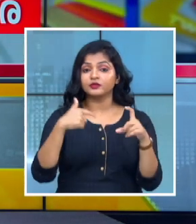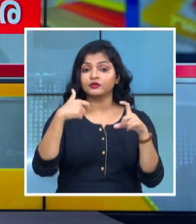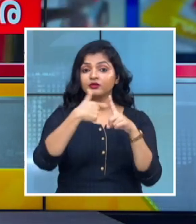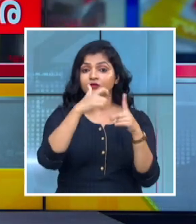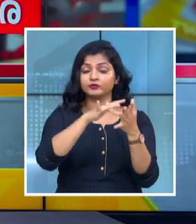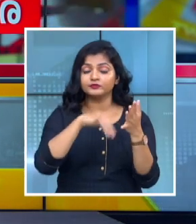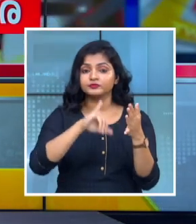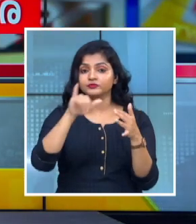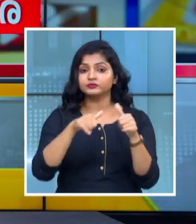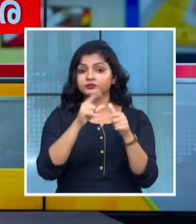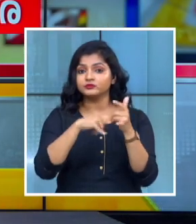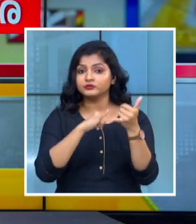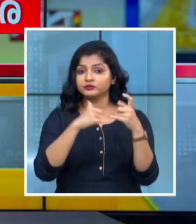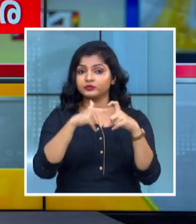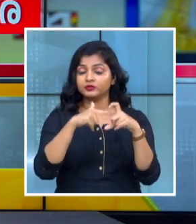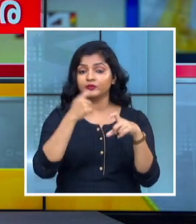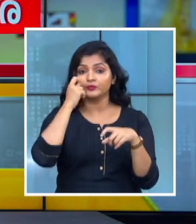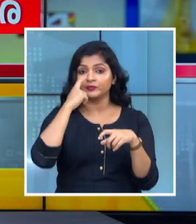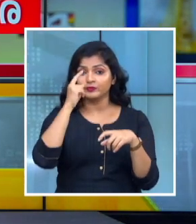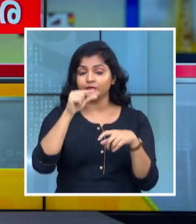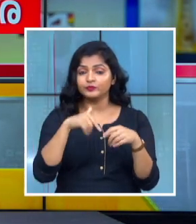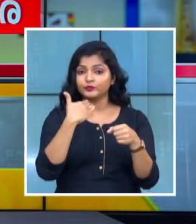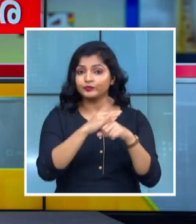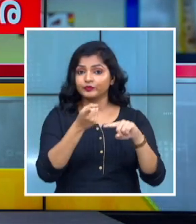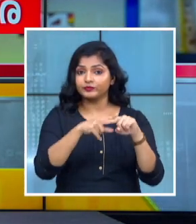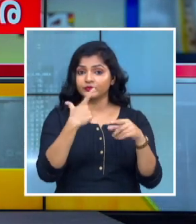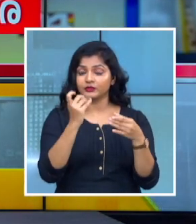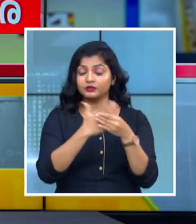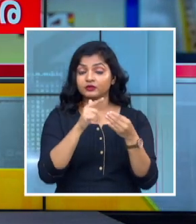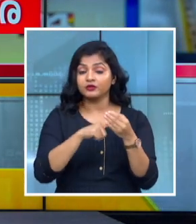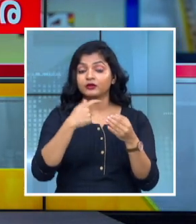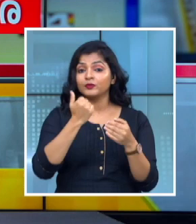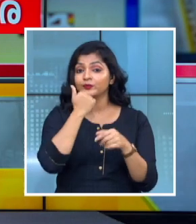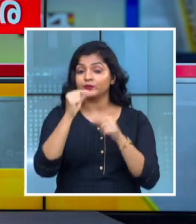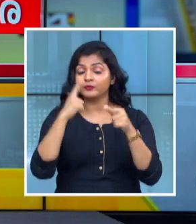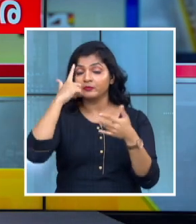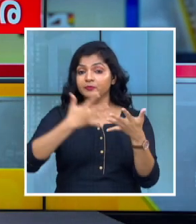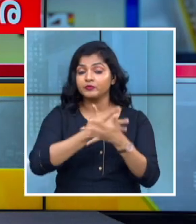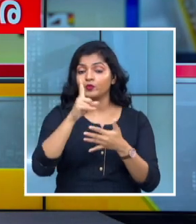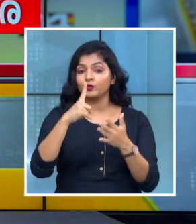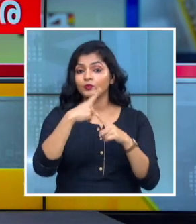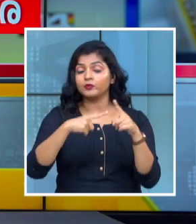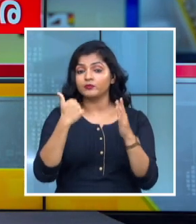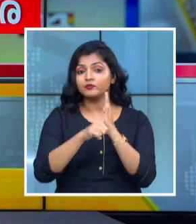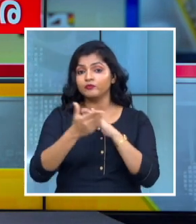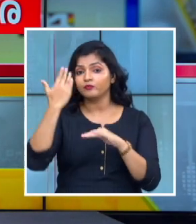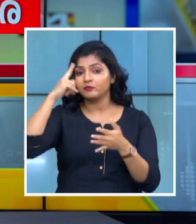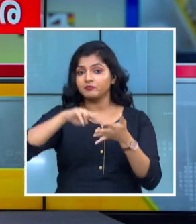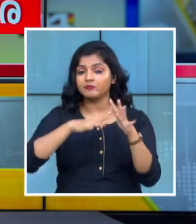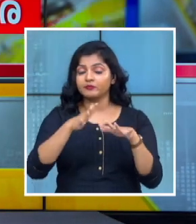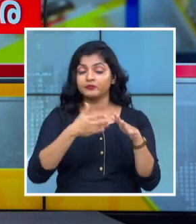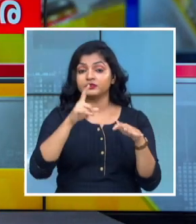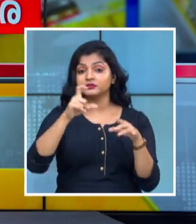കളമശ്ശേരിയിലെ JC എബ്രഹാം കൊലപാതക കേസിൽ പ്രതികൾ ഗൂഢാലോചന നടത്തിയത് 1.5 മാസം മുൻപെന്ന് പോലീസ്. CCTV കേന്ദ്രീകരിച്ച് നടത്തിയ അന്വേഷണമാണ് പ്രതികളിലേക്ക്